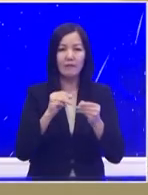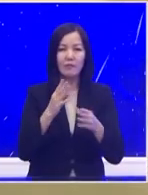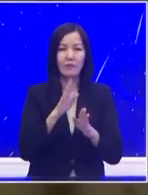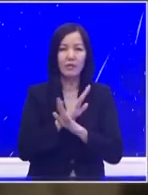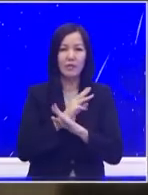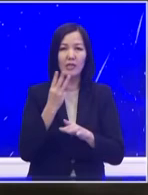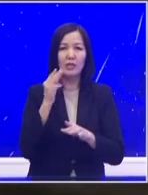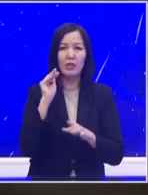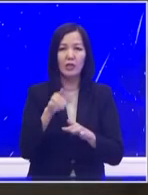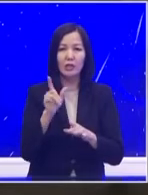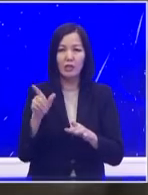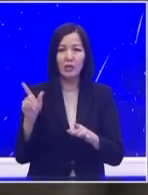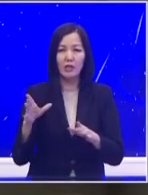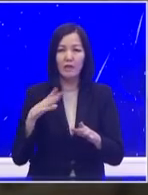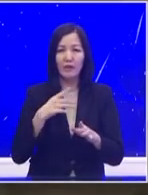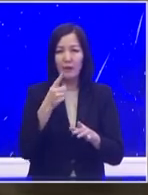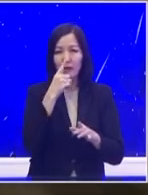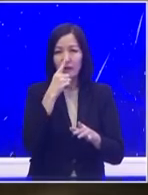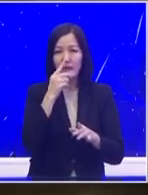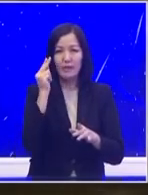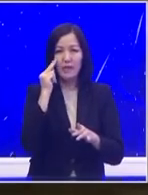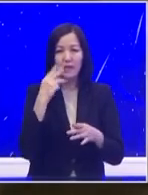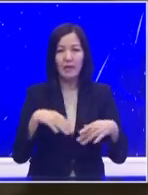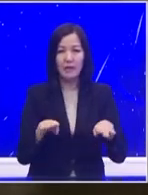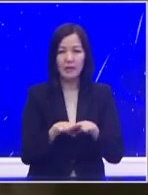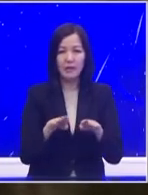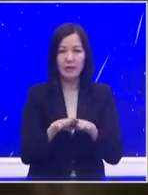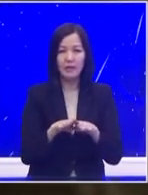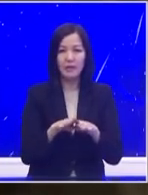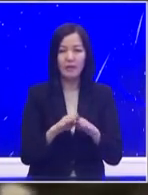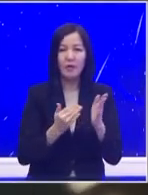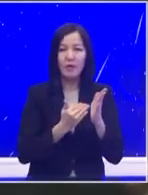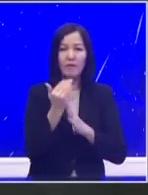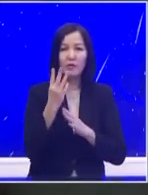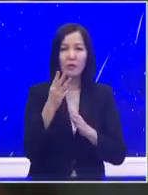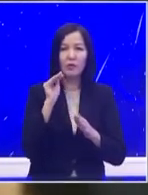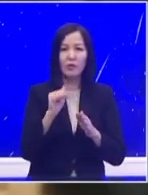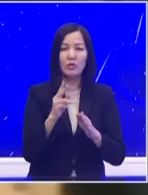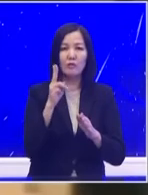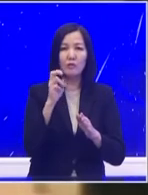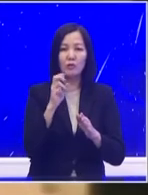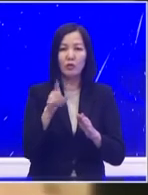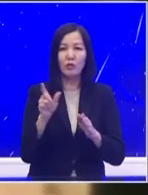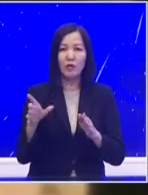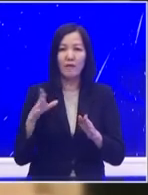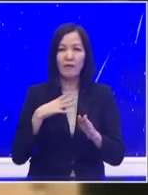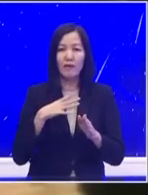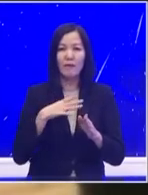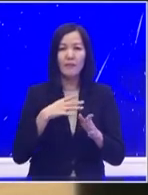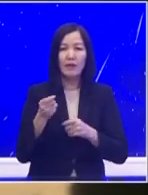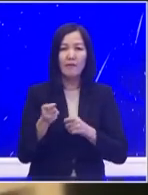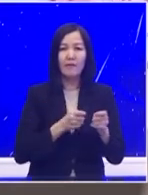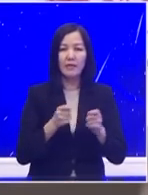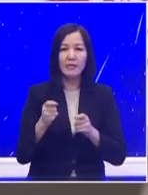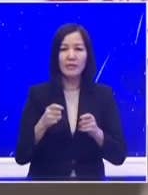3000 человек. И эта цифра приближается к данным в Китае, где умерли свыше 3200 заразившихся. Власти страны